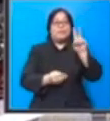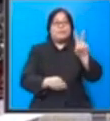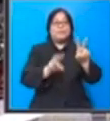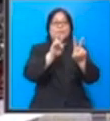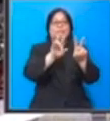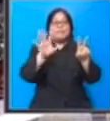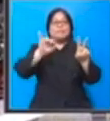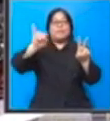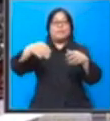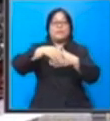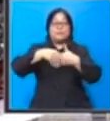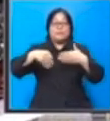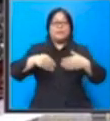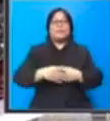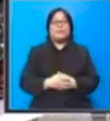275 juta.